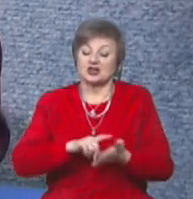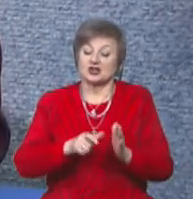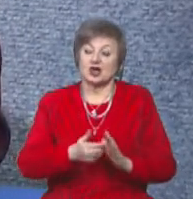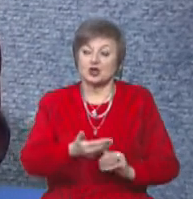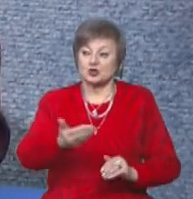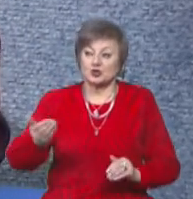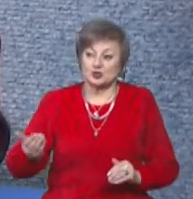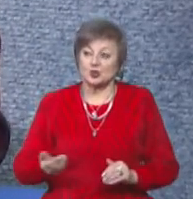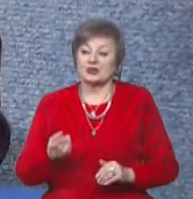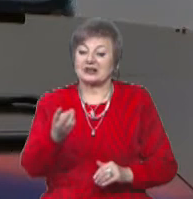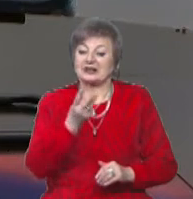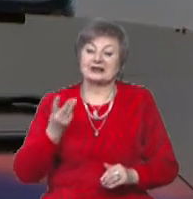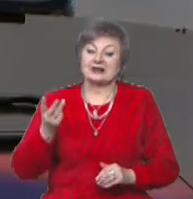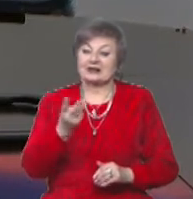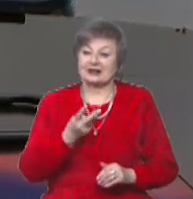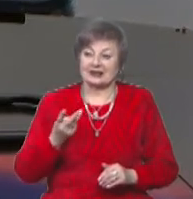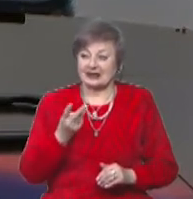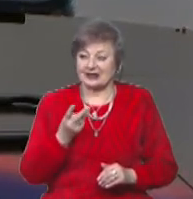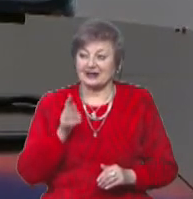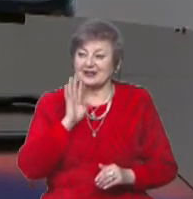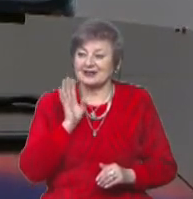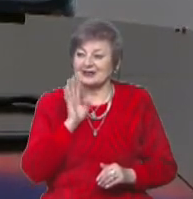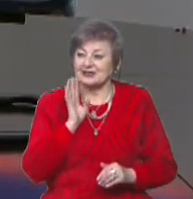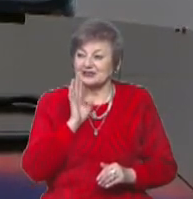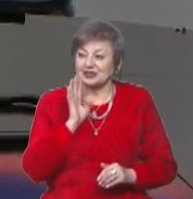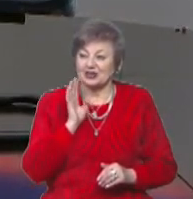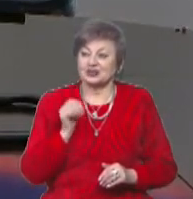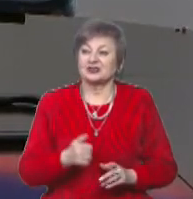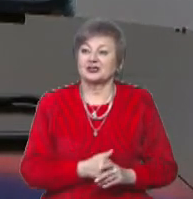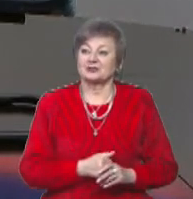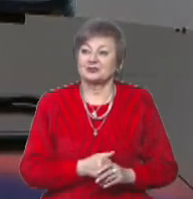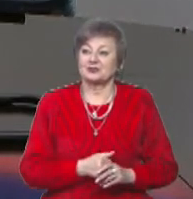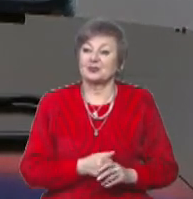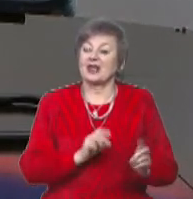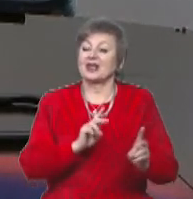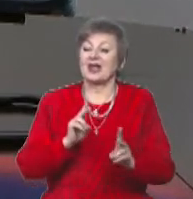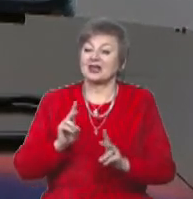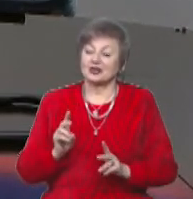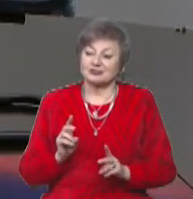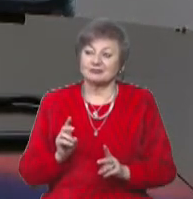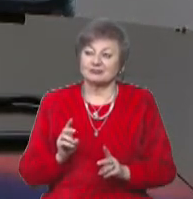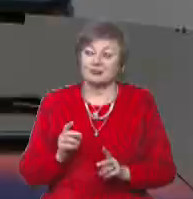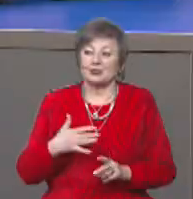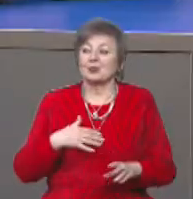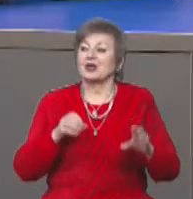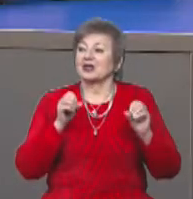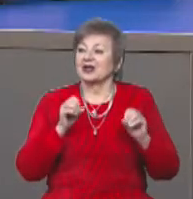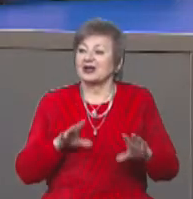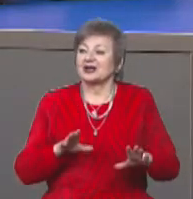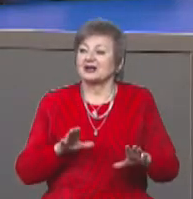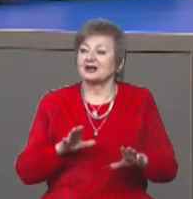зараз якраз ці три, я дозволю собі сказати, чарівні жінки, які, ми тут вирішили так